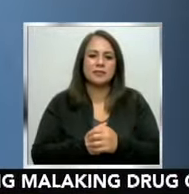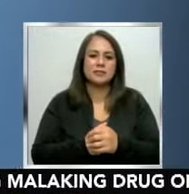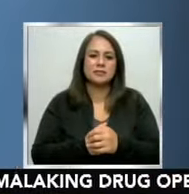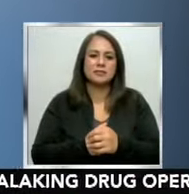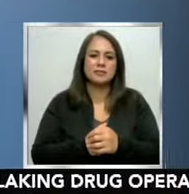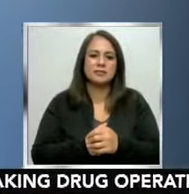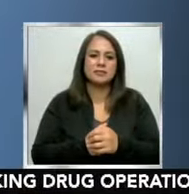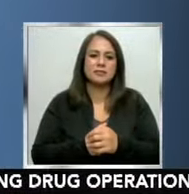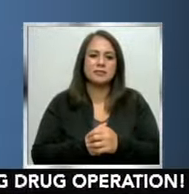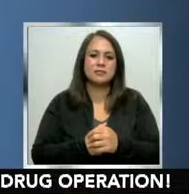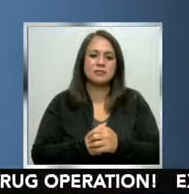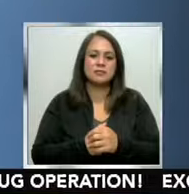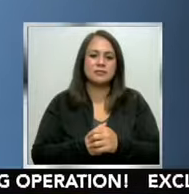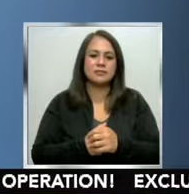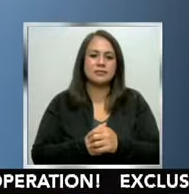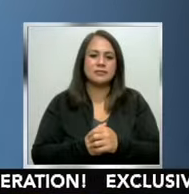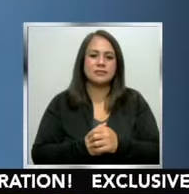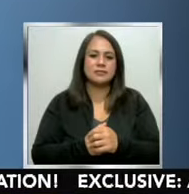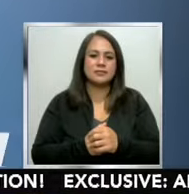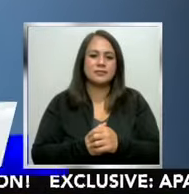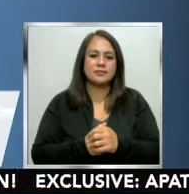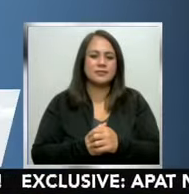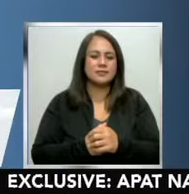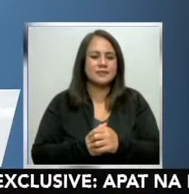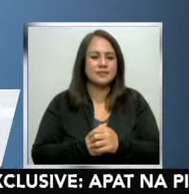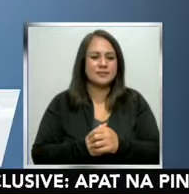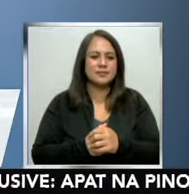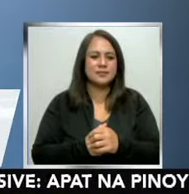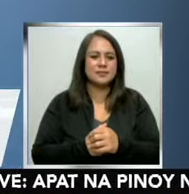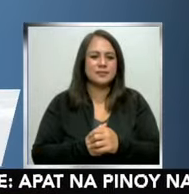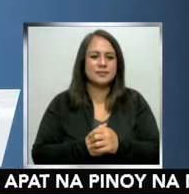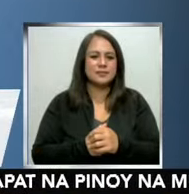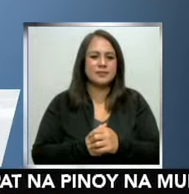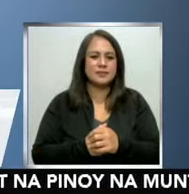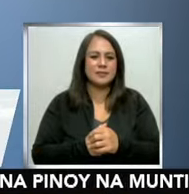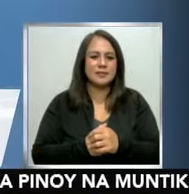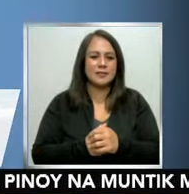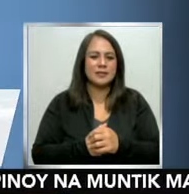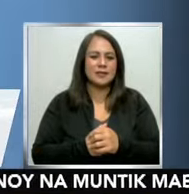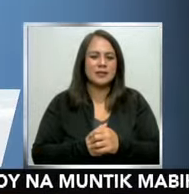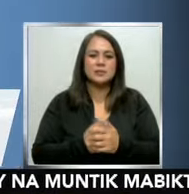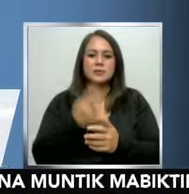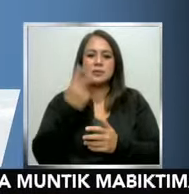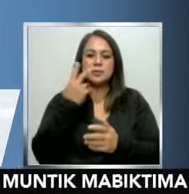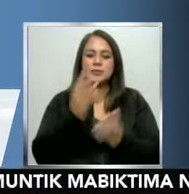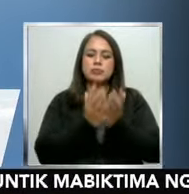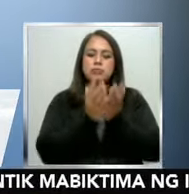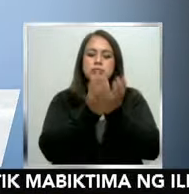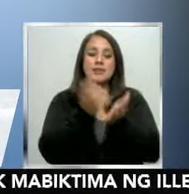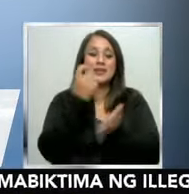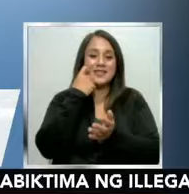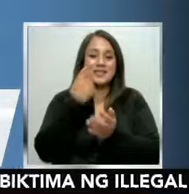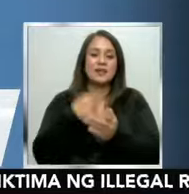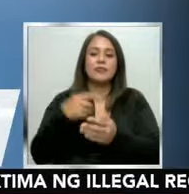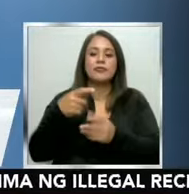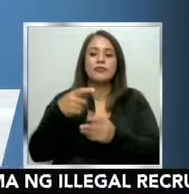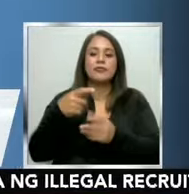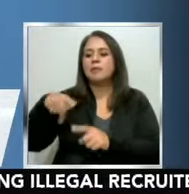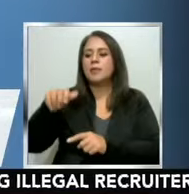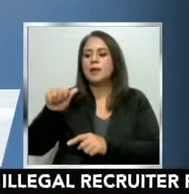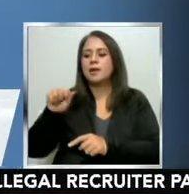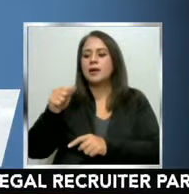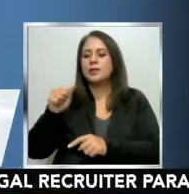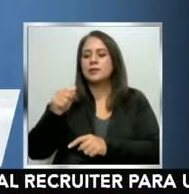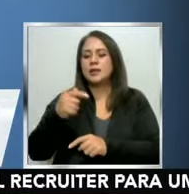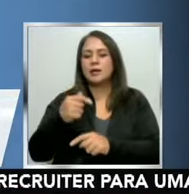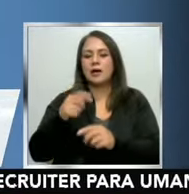Barko ng Chinese dito. Limang barko na lang. Nang magpalaot kanina mula sa Pag-asa Island sa Palawan, napansin